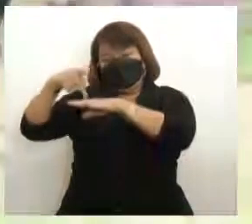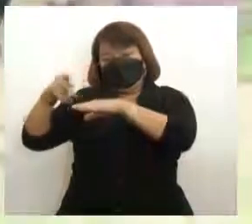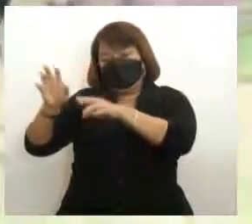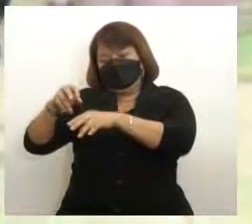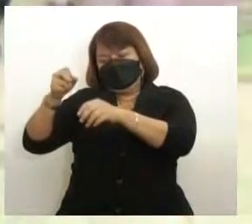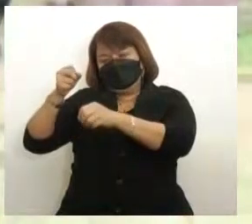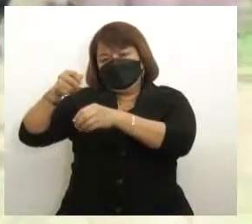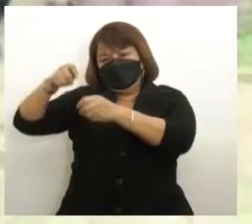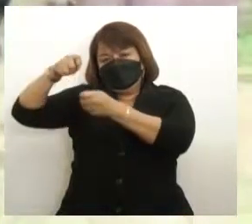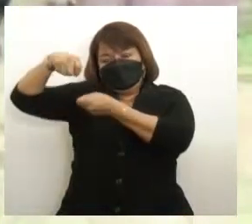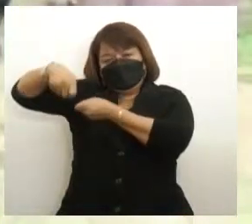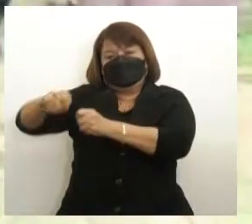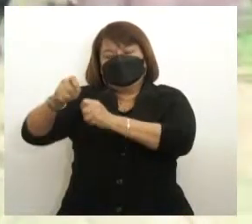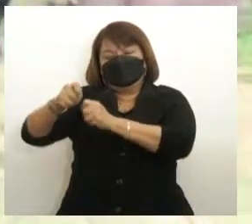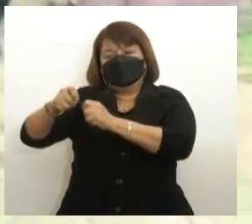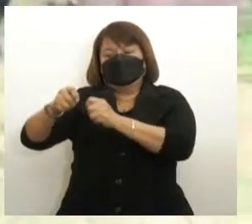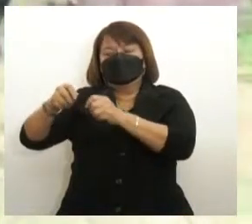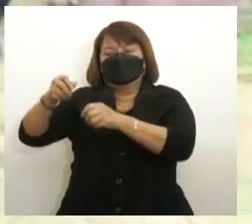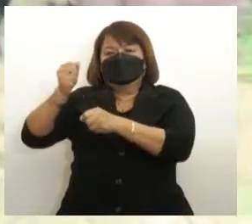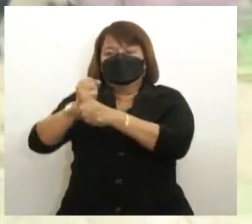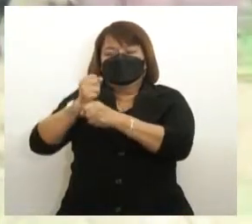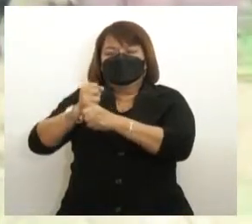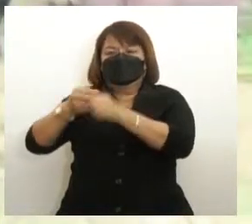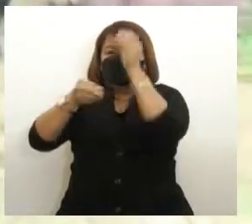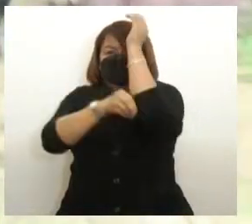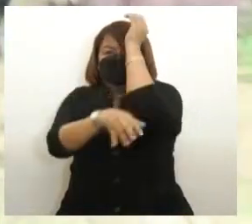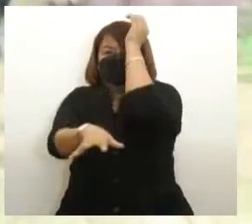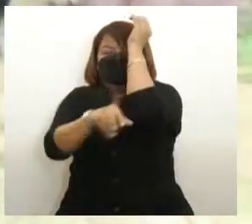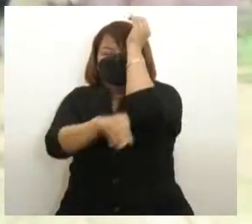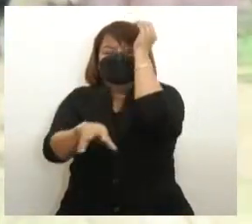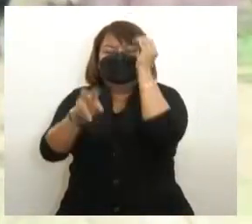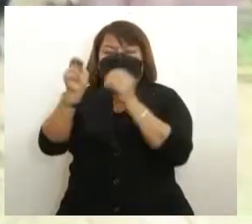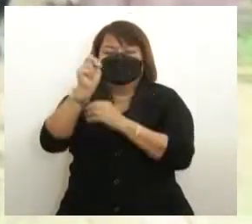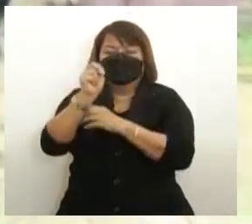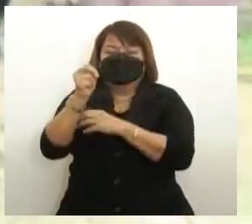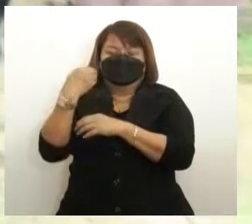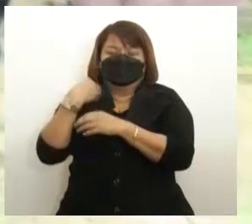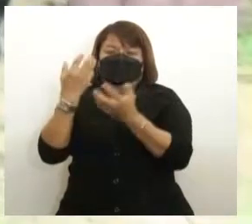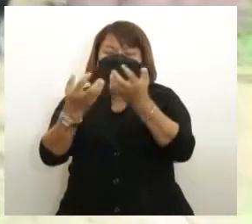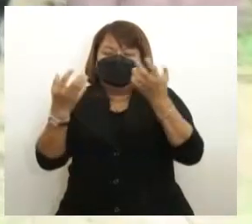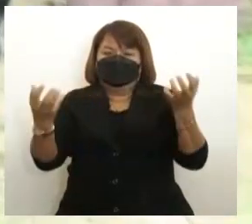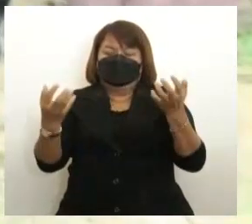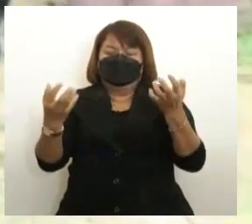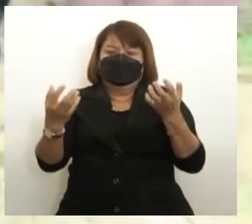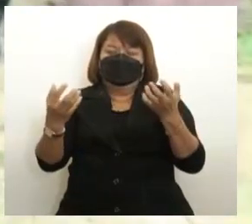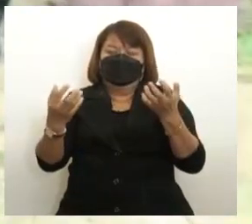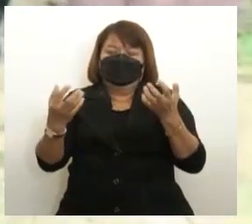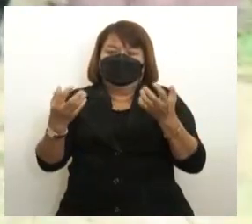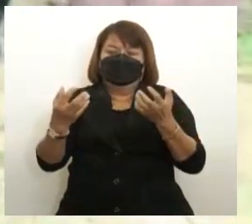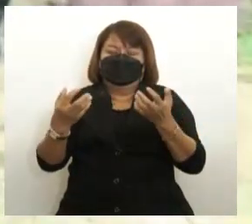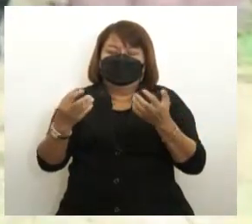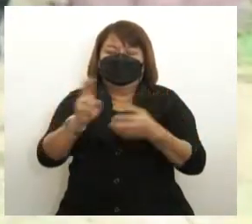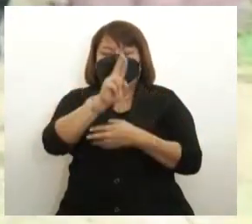บปิดพูดง่ายก็คือสร้างรากไม้เทียมนั่นแหละครับขุดลงไปแล้วก็เอาวัสดุนะครับที่นาวังวิทย์เนี่ยเราจะใช้วั